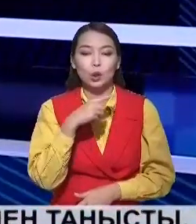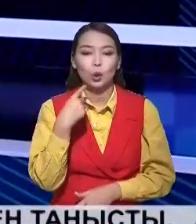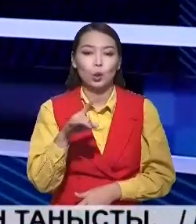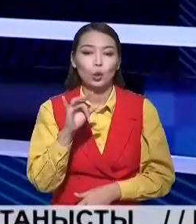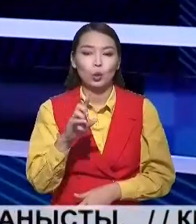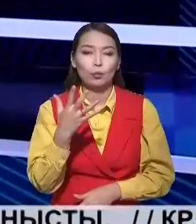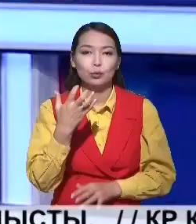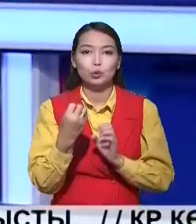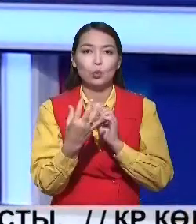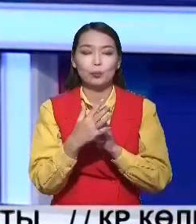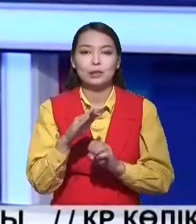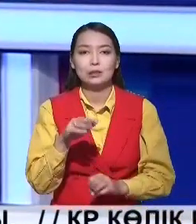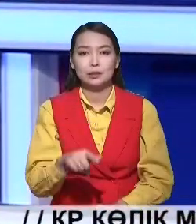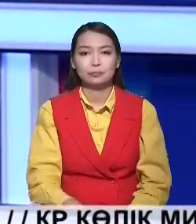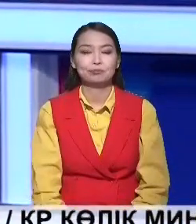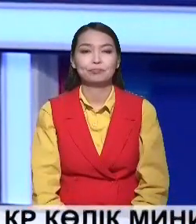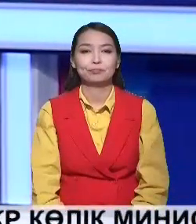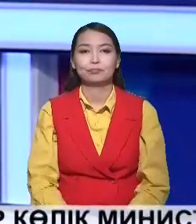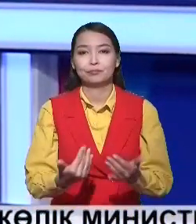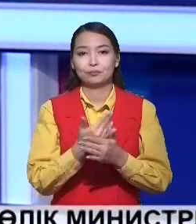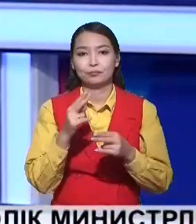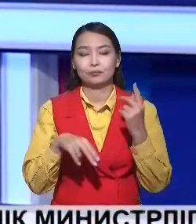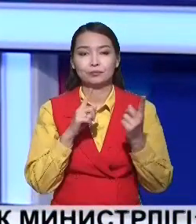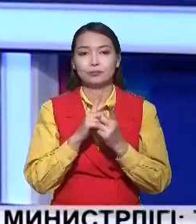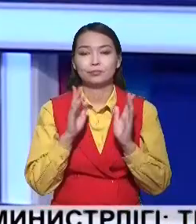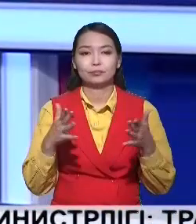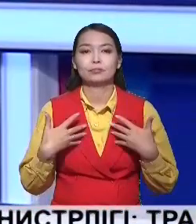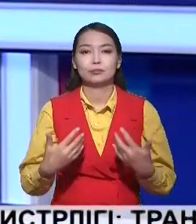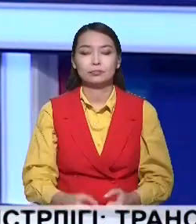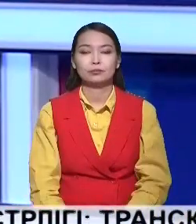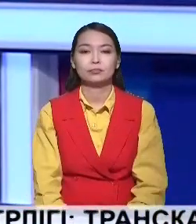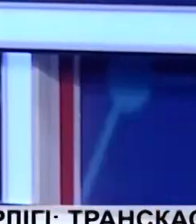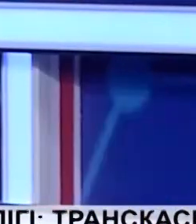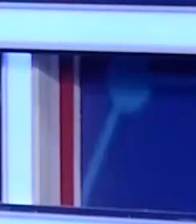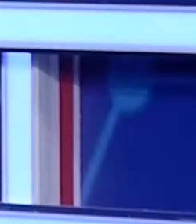15 тиын болды. Мендегі бар ақпарат осы. Келесі кездескенше аман сау болыңыздар.